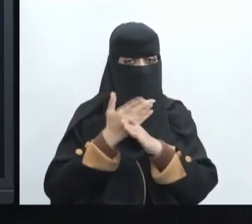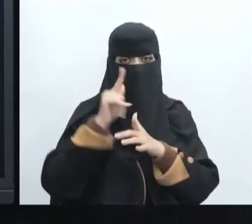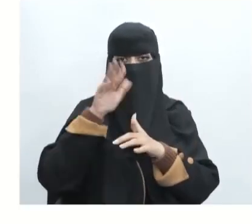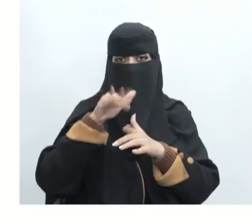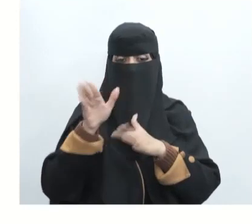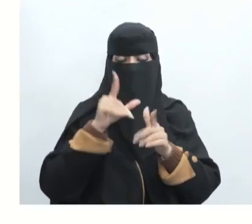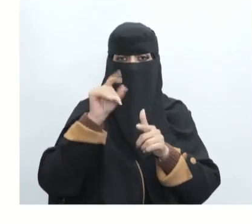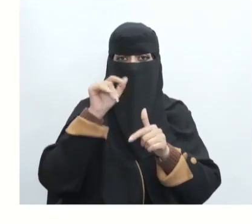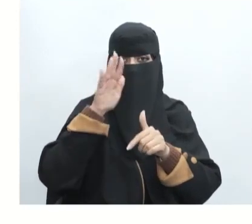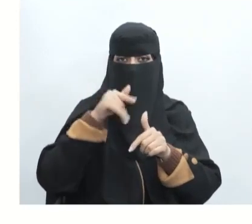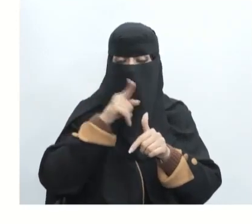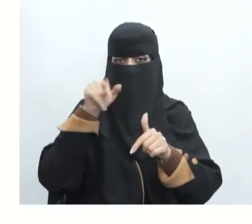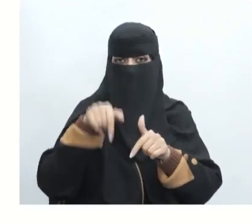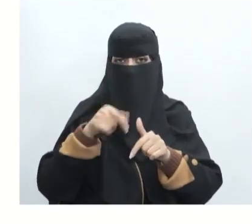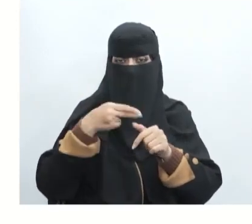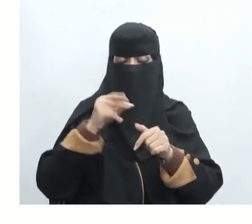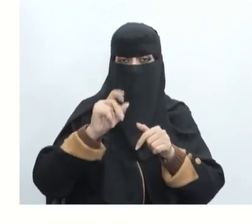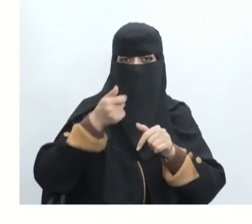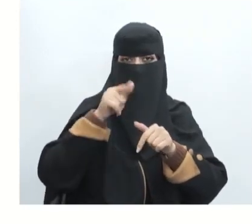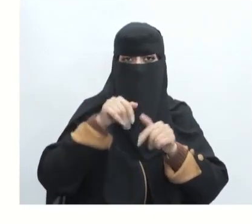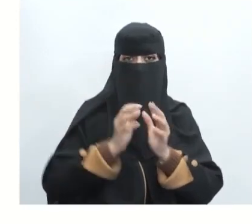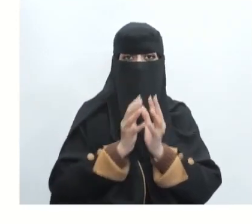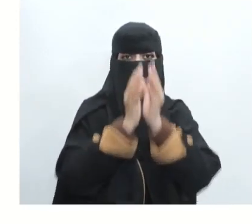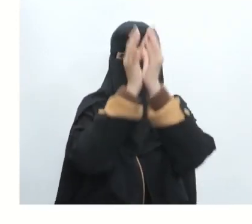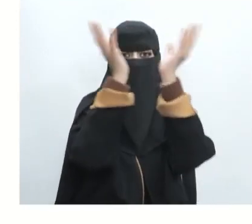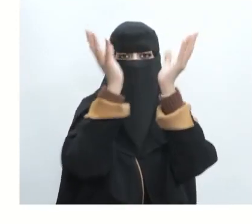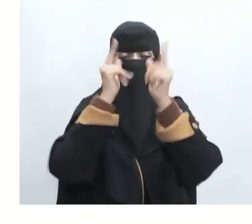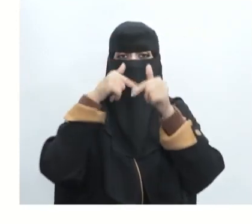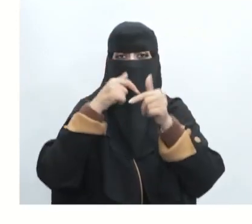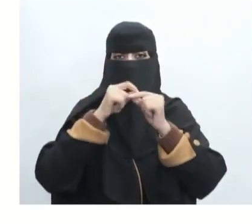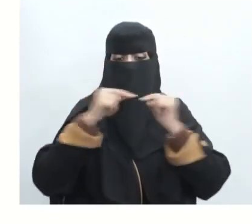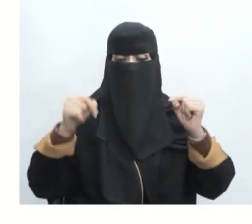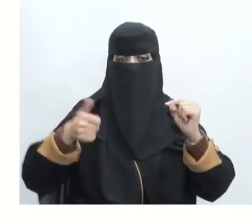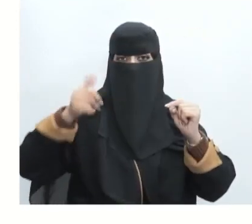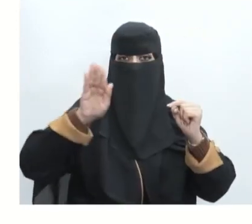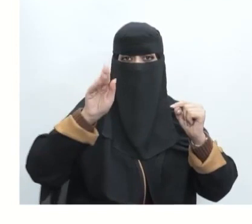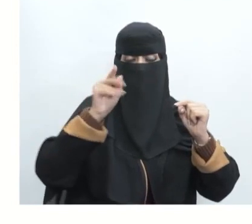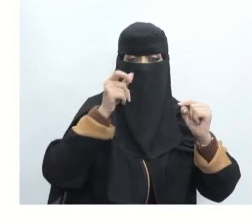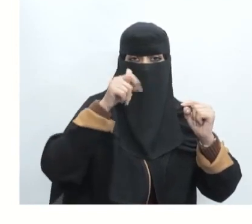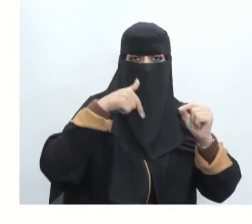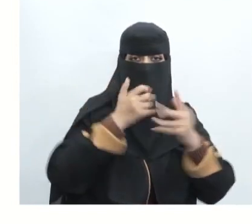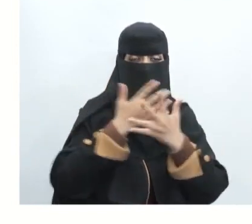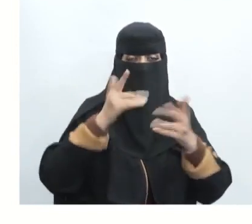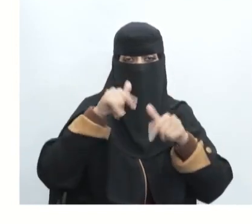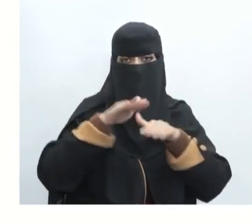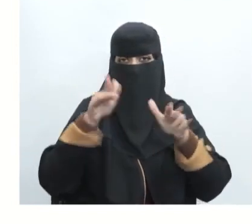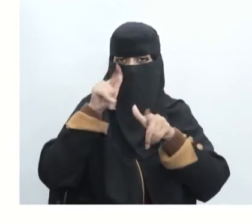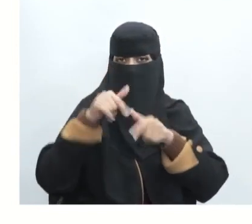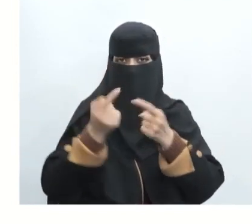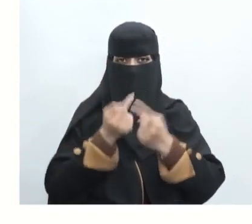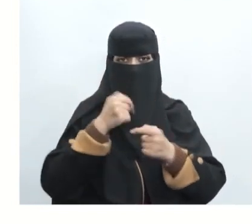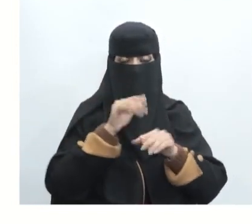احسنتم لانها عباره عن غابات استوائيه فيكسر الغطاء النباتي الاستوائي ذات